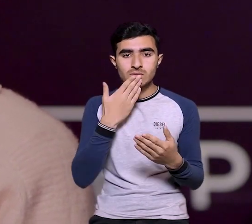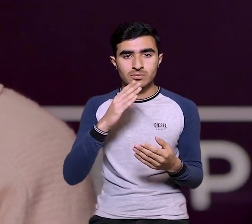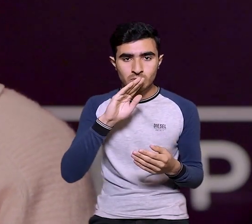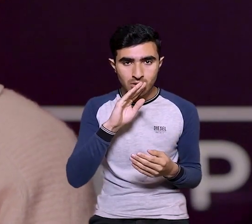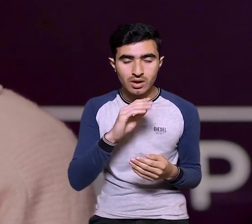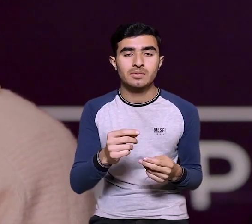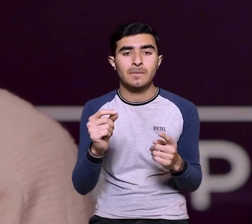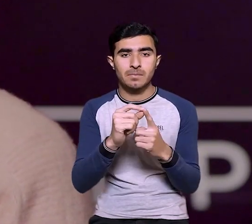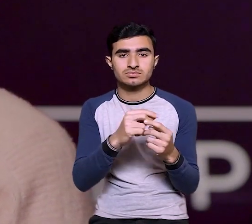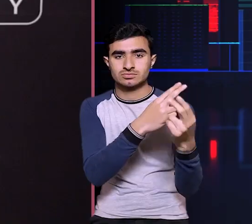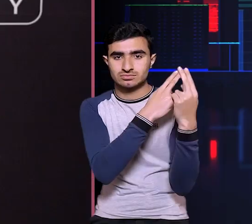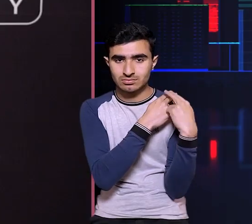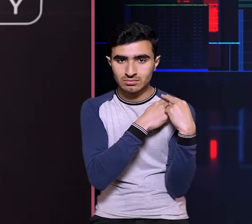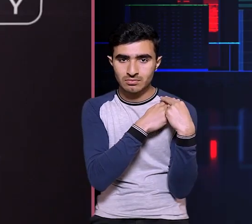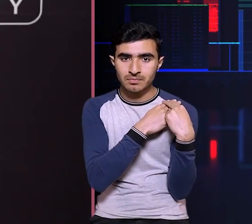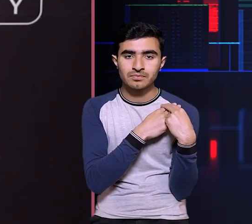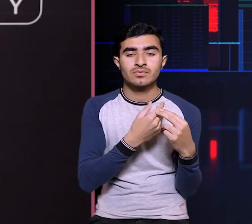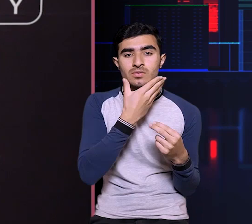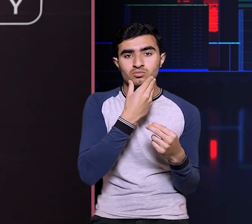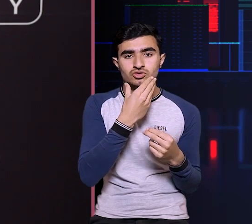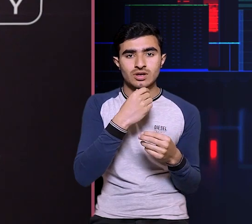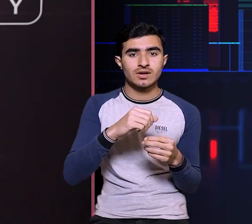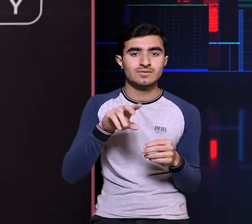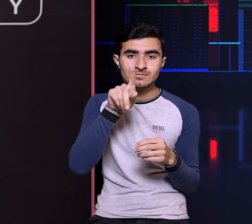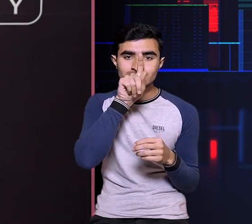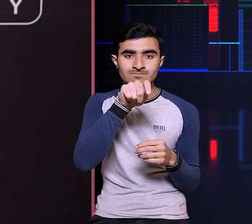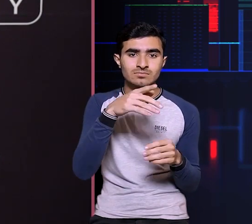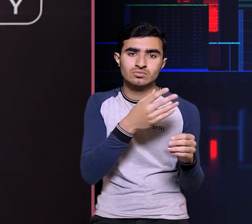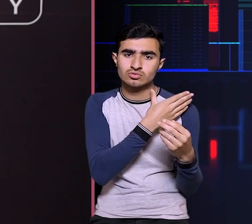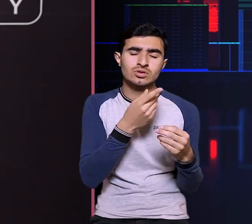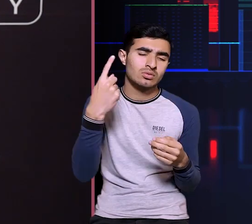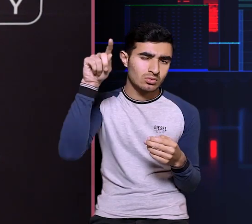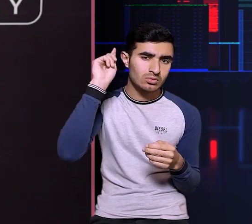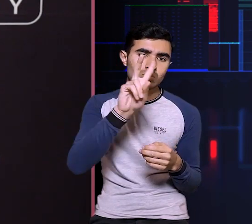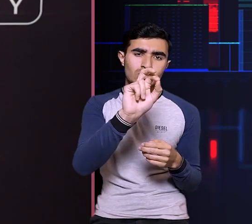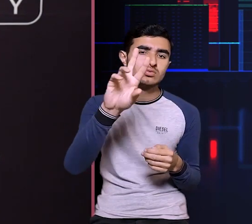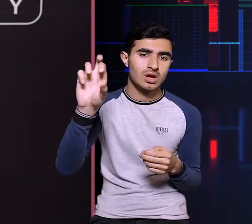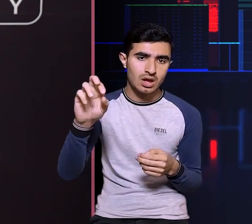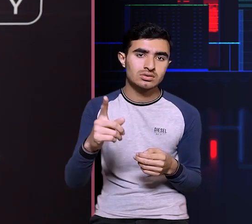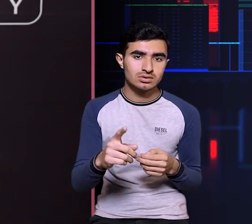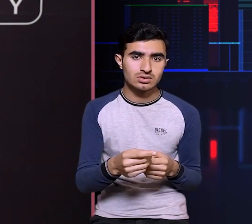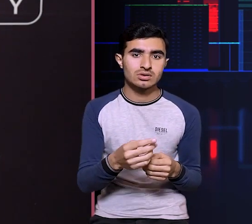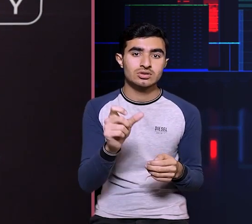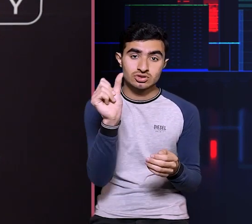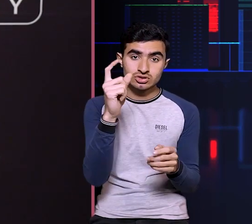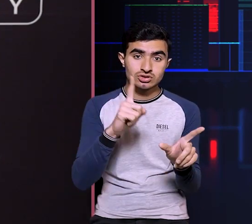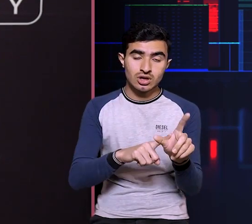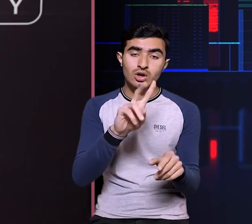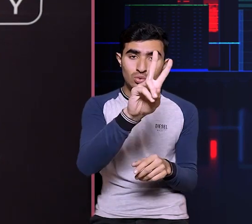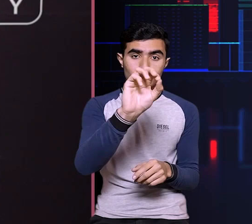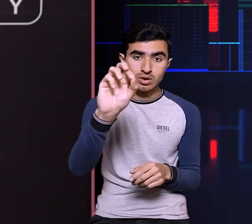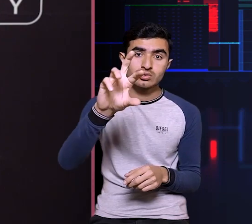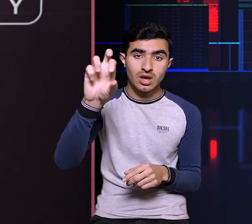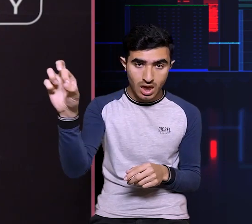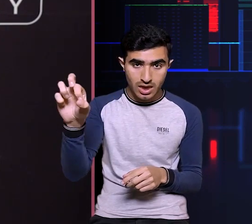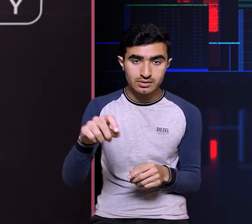in 2008, this chamber came into existence. उसके बाद then औरतों के साथ फिर जाहिर है एक और एवेन्यू मेरी